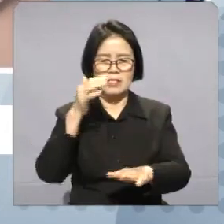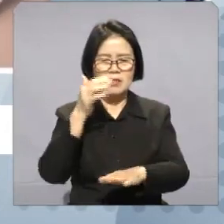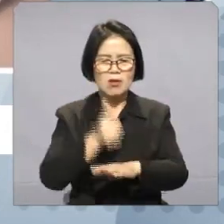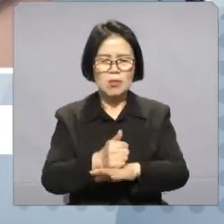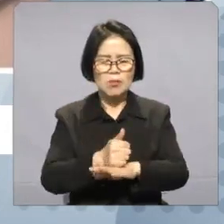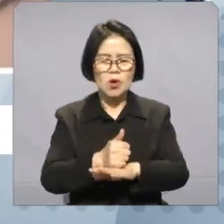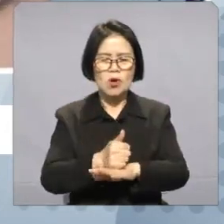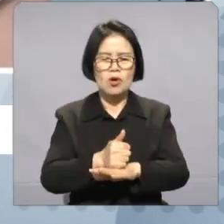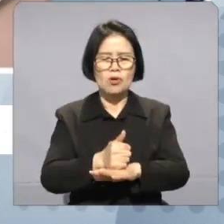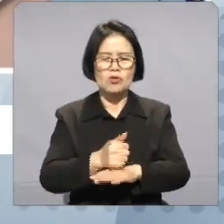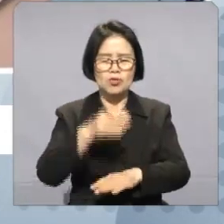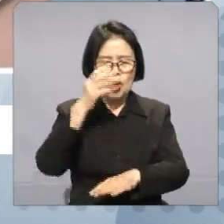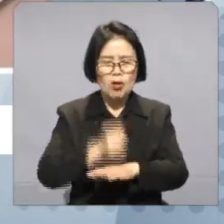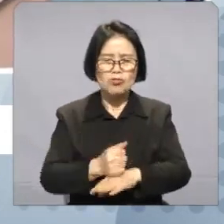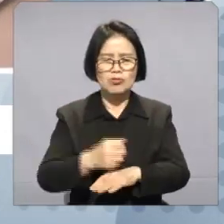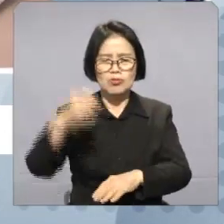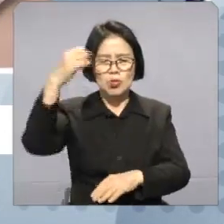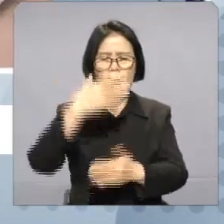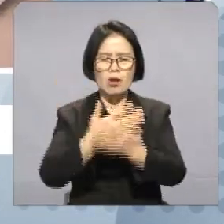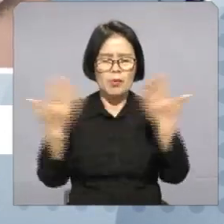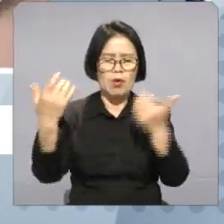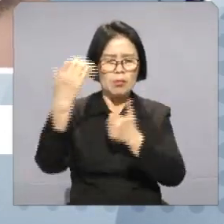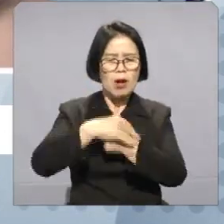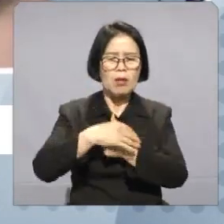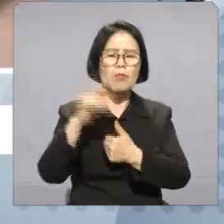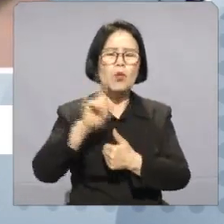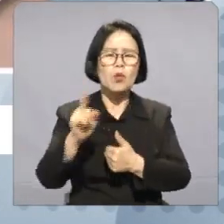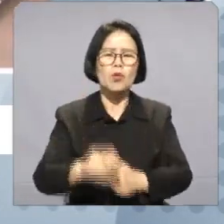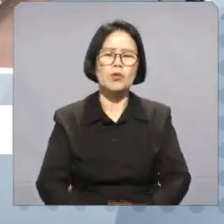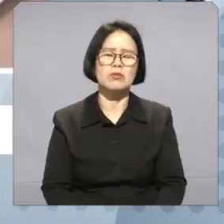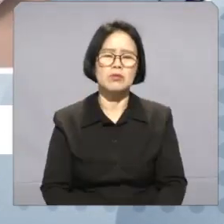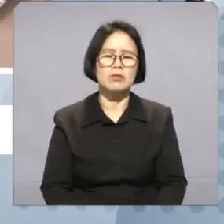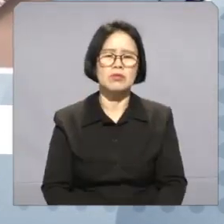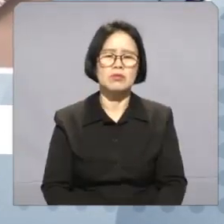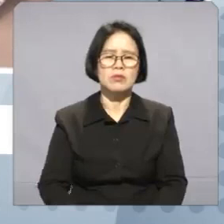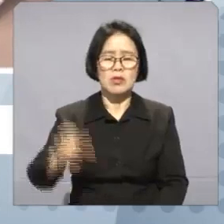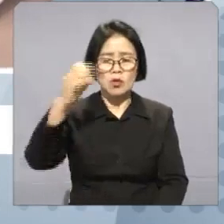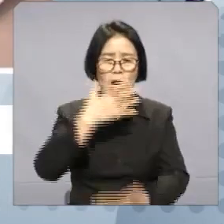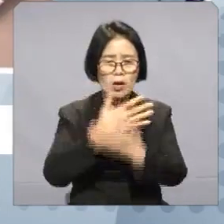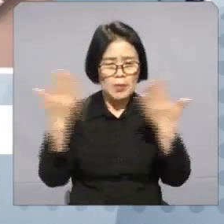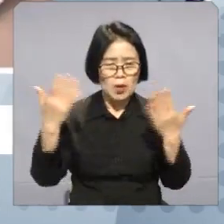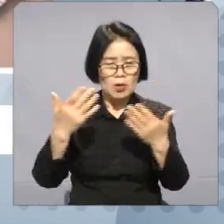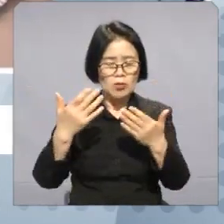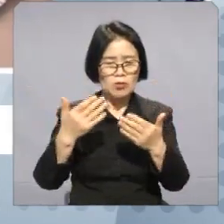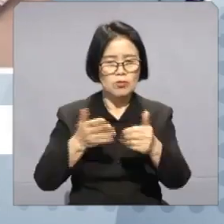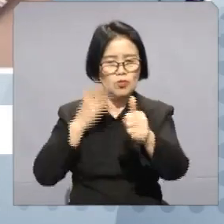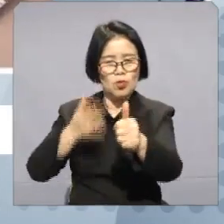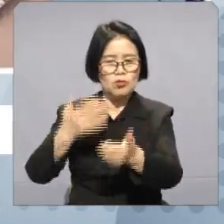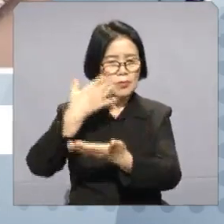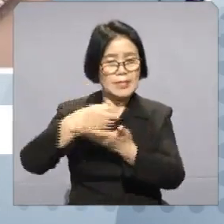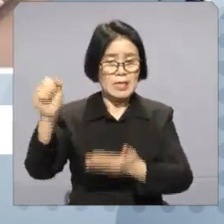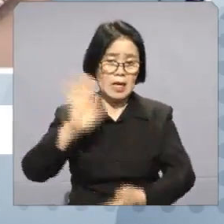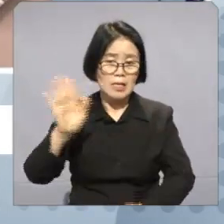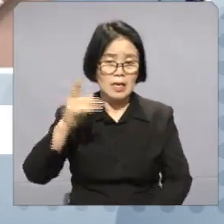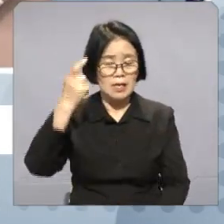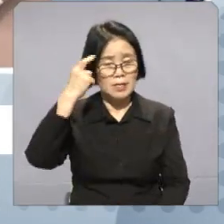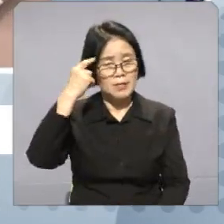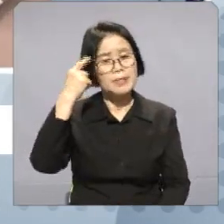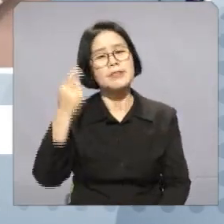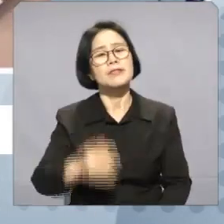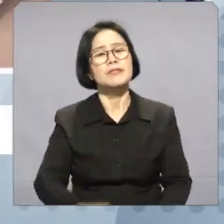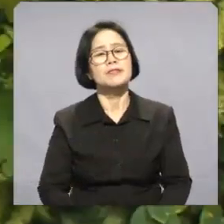이야기지만 결국 광명이 떠안게 되는 셈인데요 그렇다면 광명시의 요구는 받아들여지지 않는 겁니까